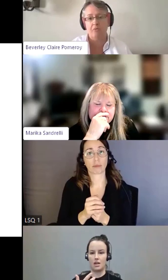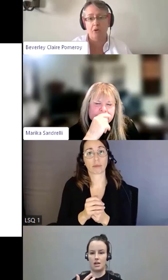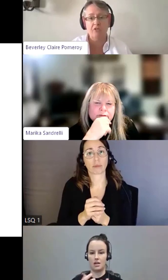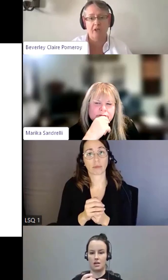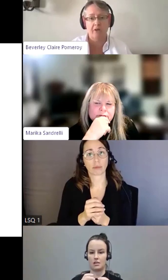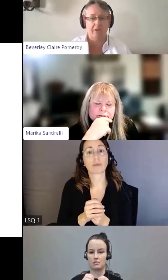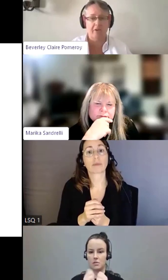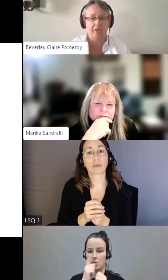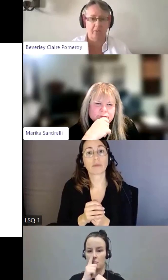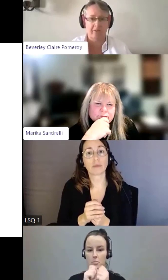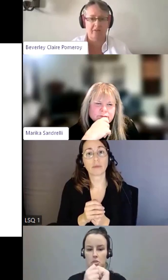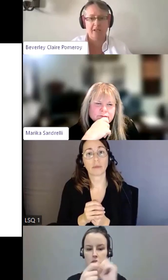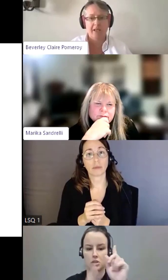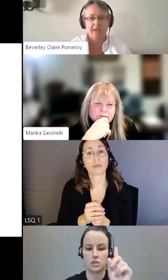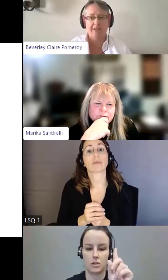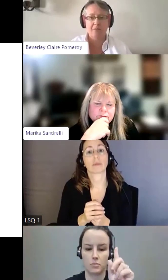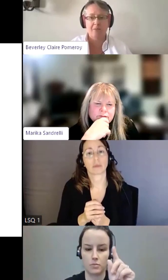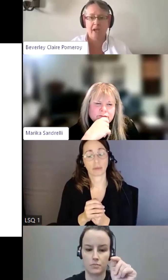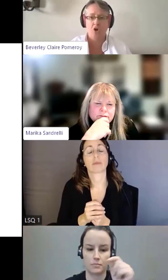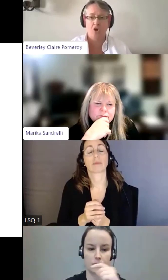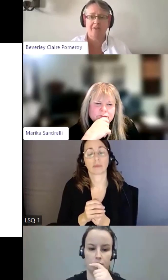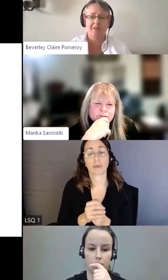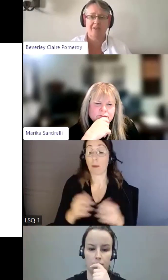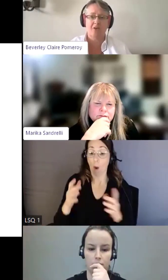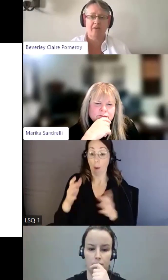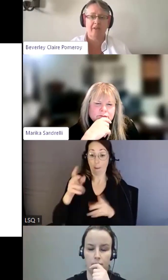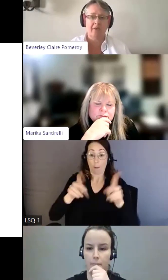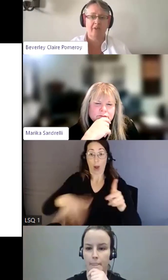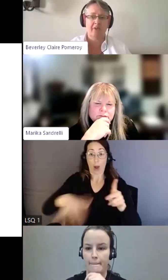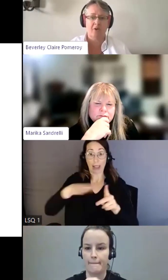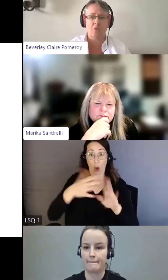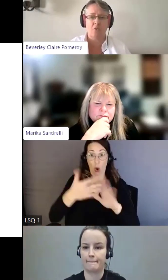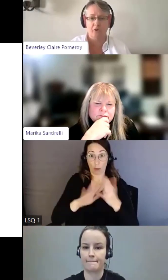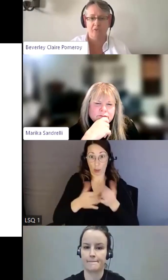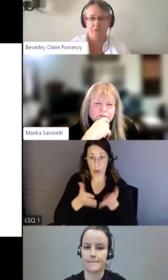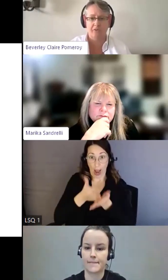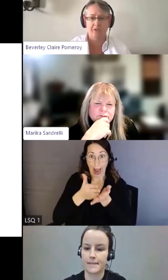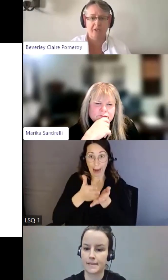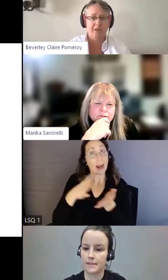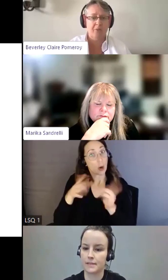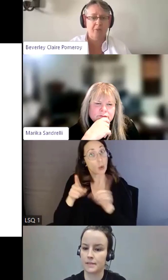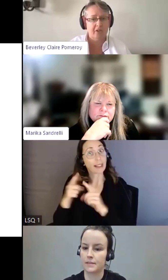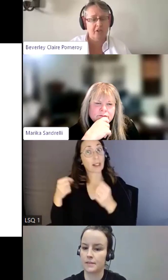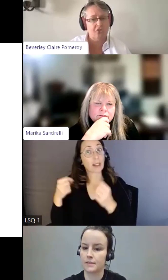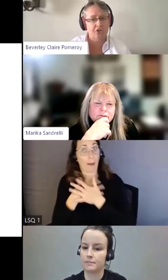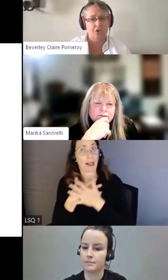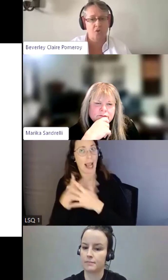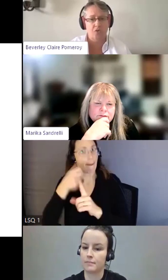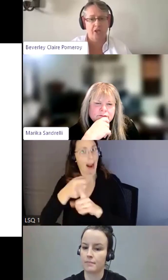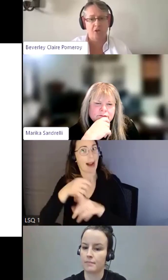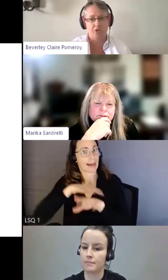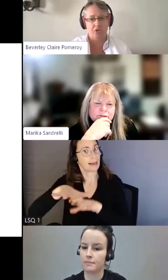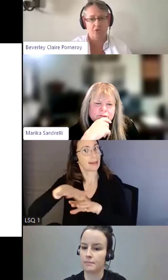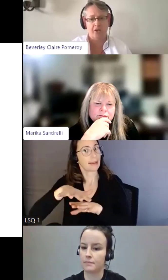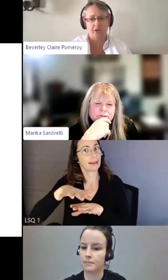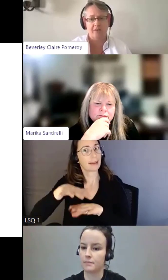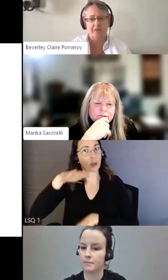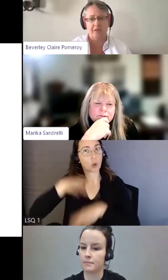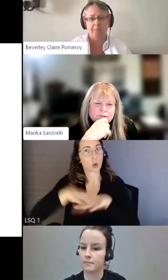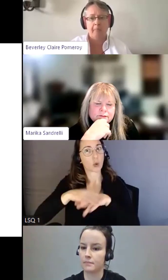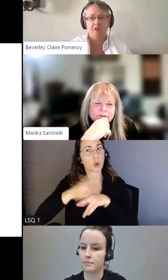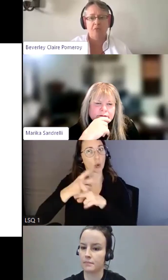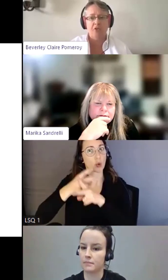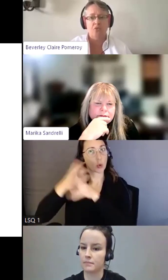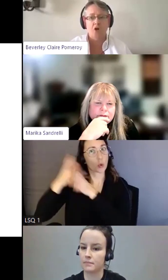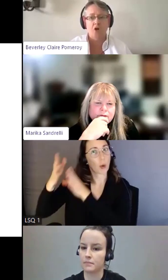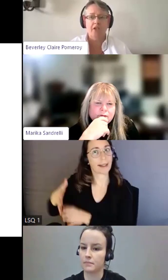s'est rendu compte que le traumatisme aussi avait un impact aussi au niveau des soignants et particulièrement, cela était particulièrement vrai pendant le COVID-19.